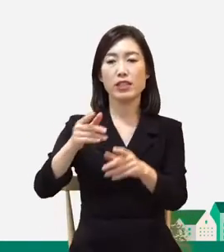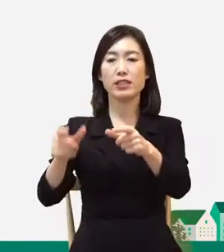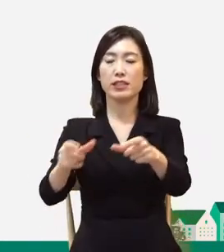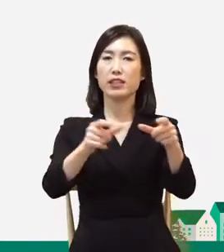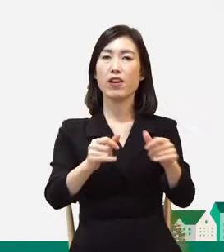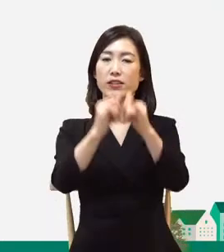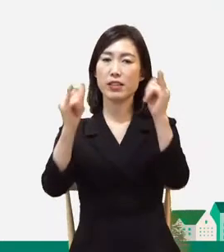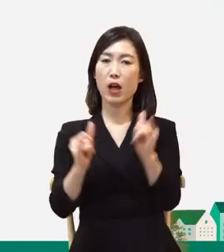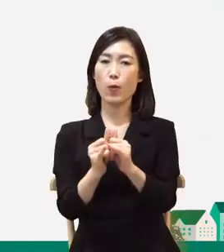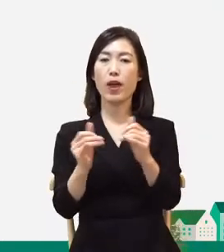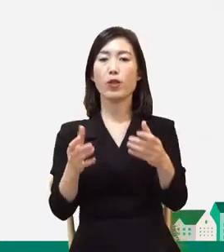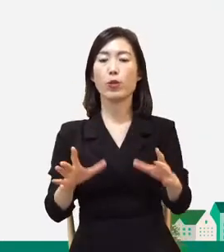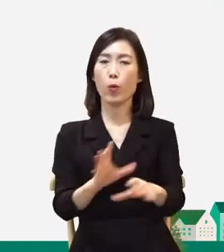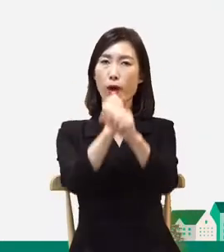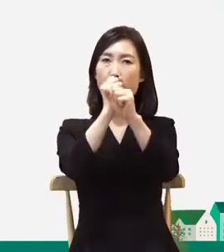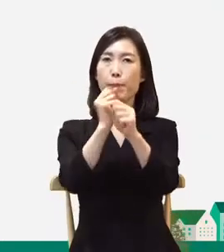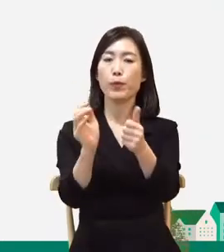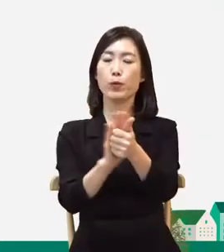지역사회 통합돌봄